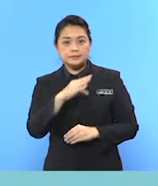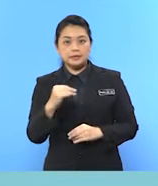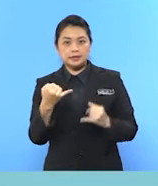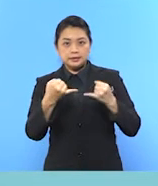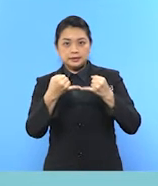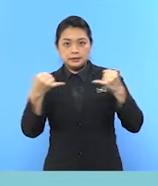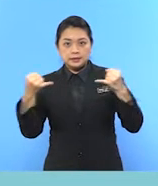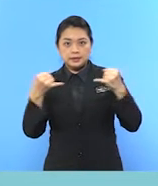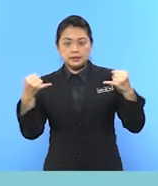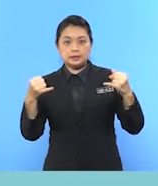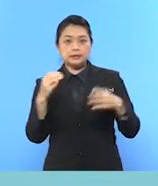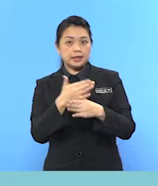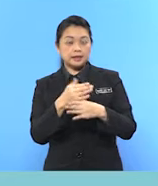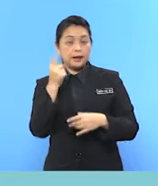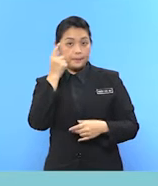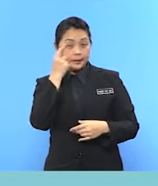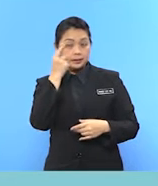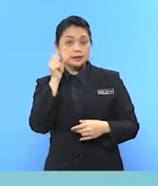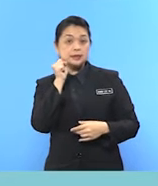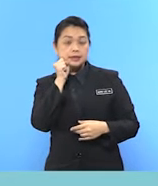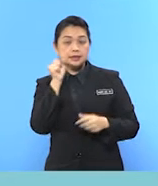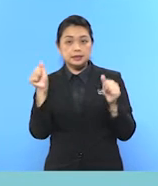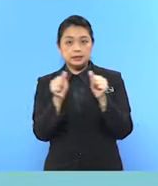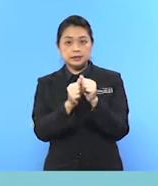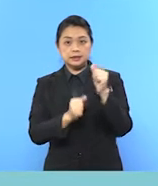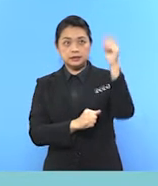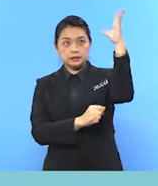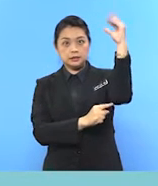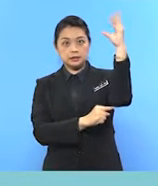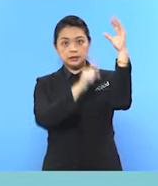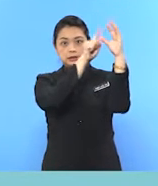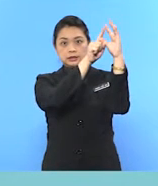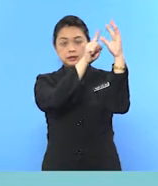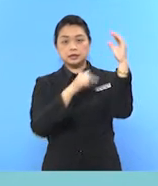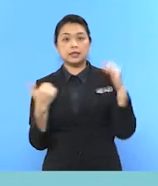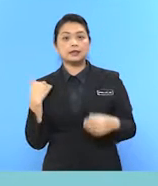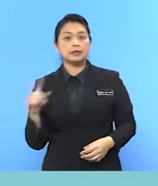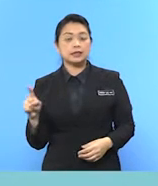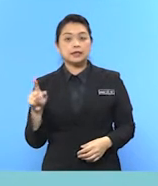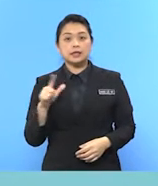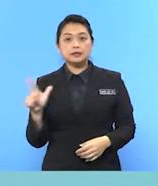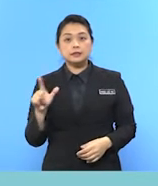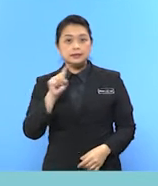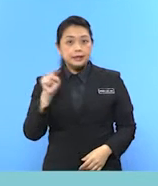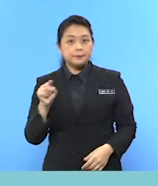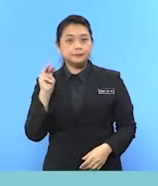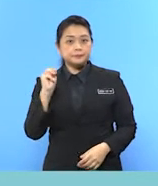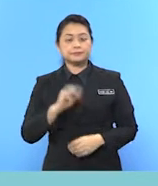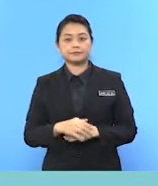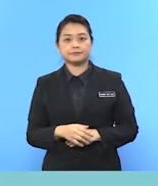Dan jarak di antara mata sarah dengan hujung tiang lampu ialah Z meter.